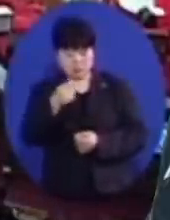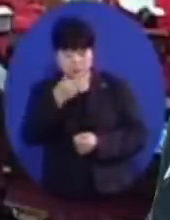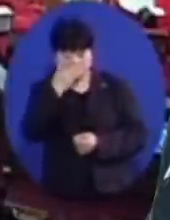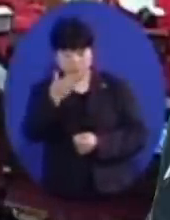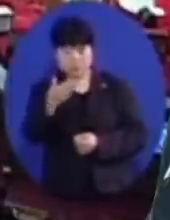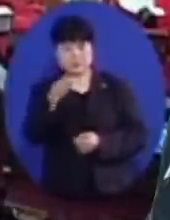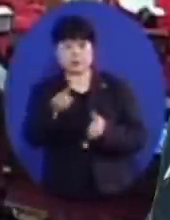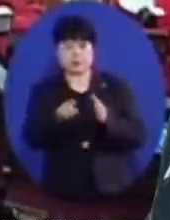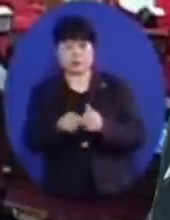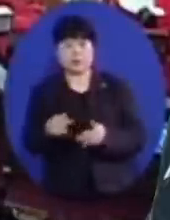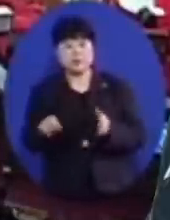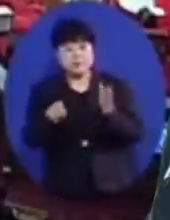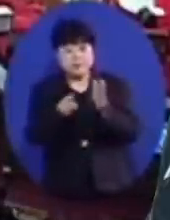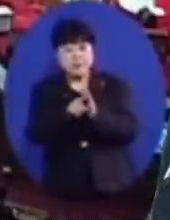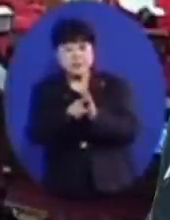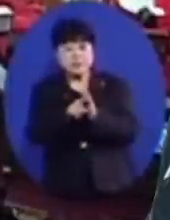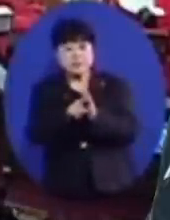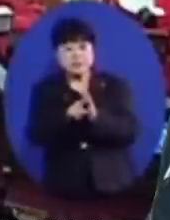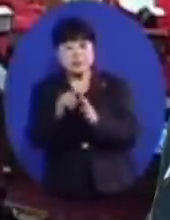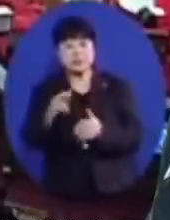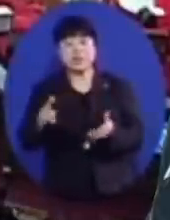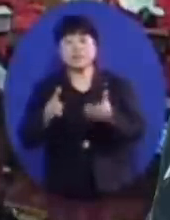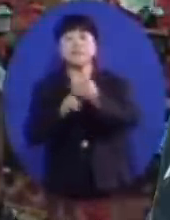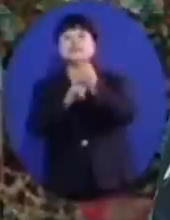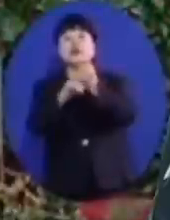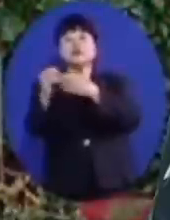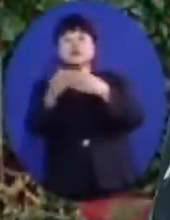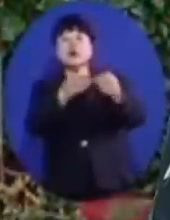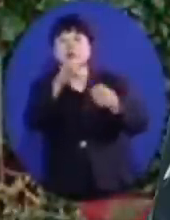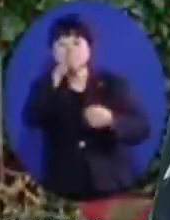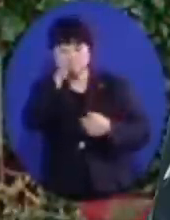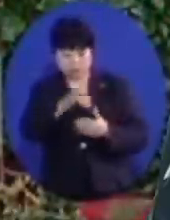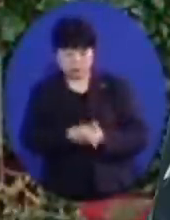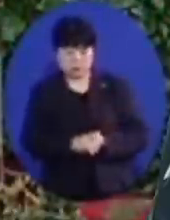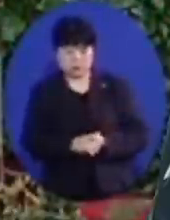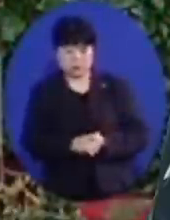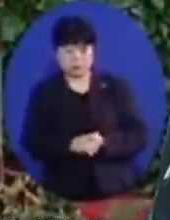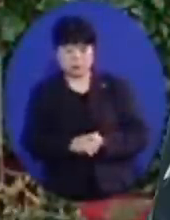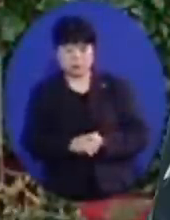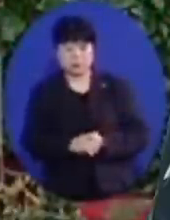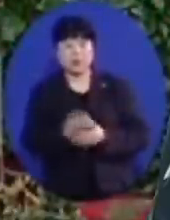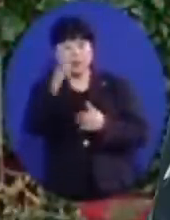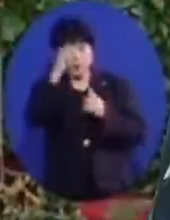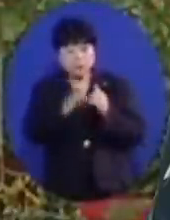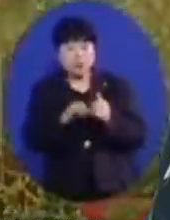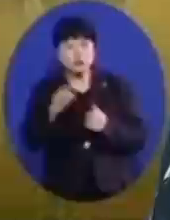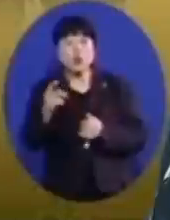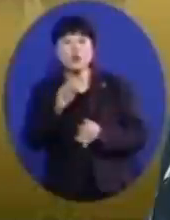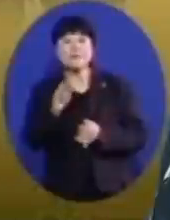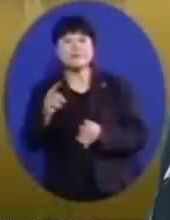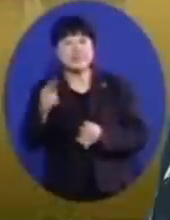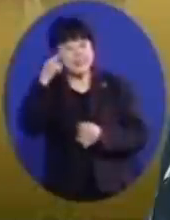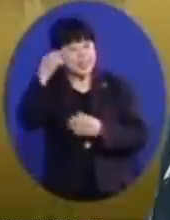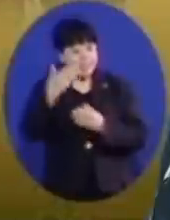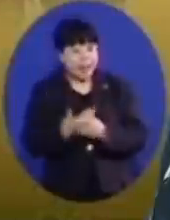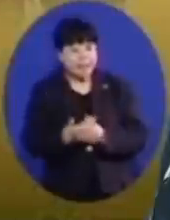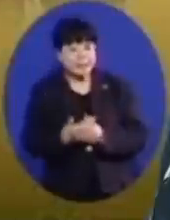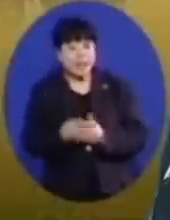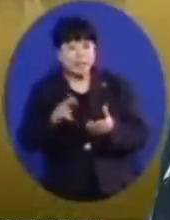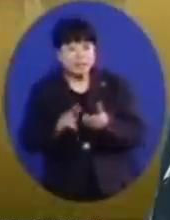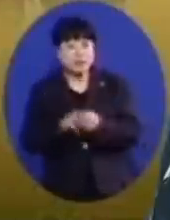그러나 믿으면 기적을 체험할 수 있는 것입니다 역사가인 토인비 박사는 기절은 오늘날도